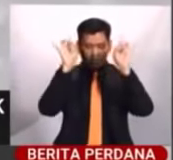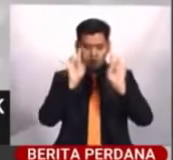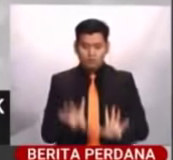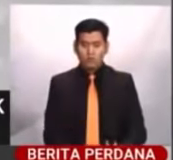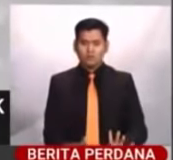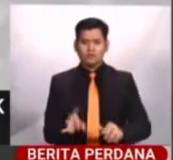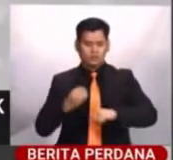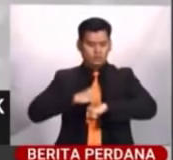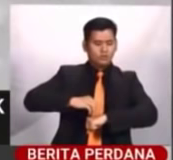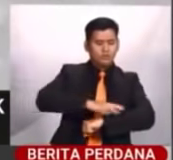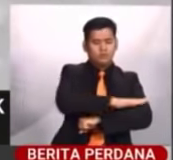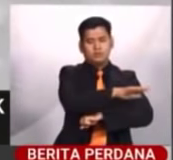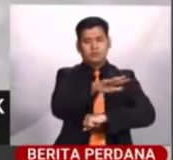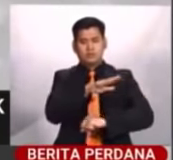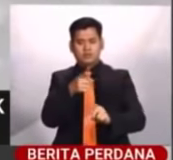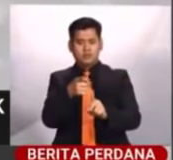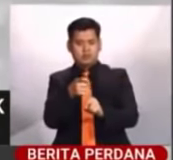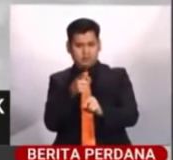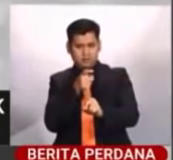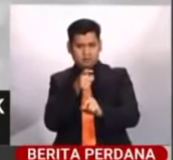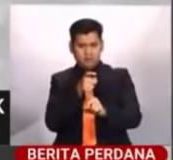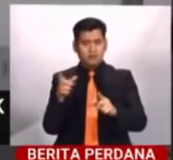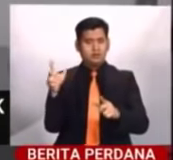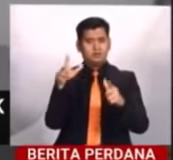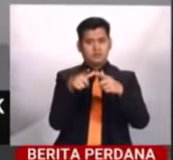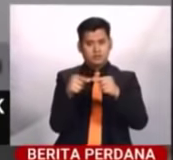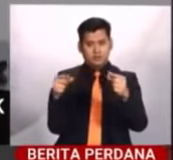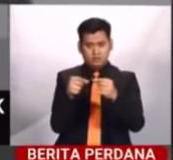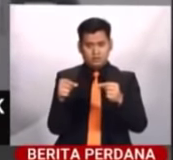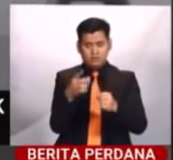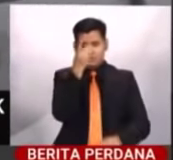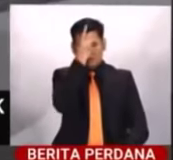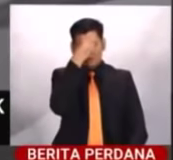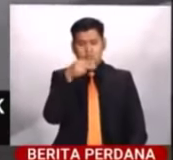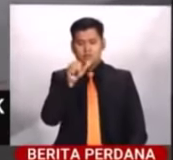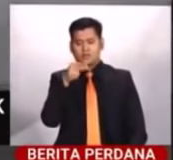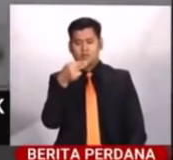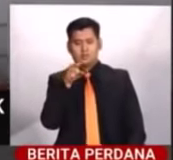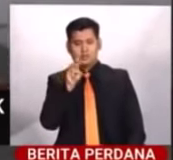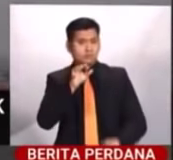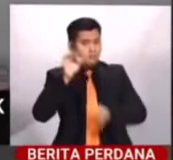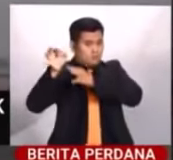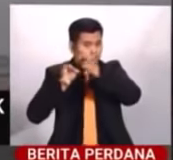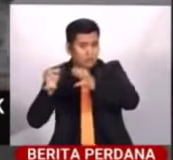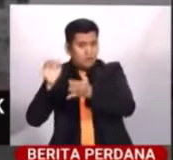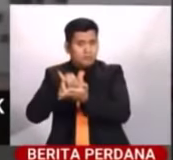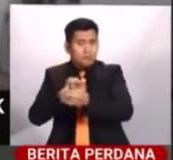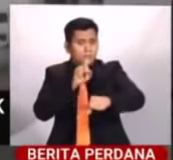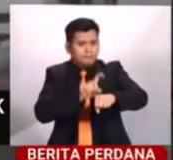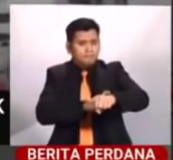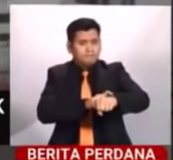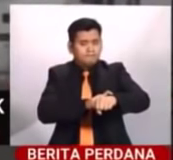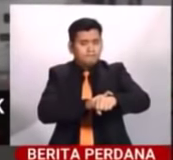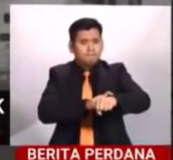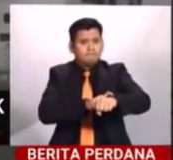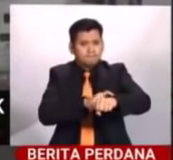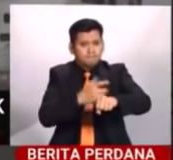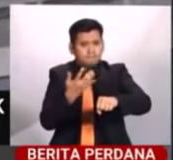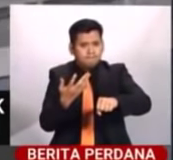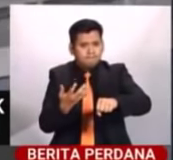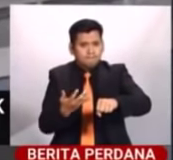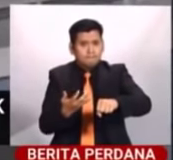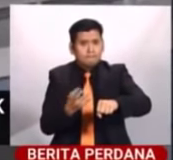wabak oleh pihak berkuasa Jepun. Datuk Nur Hisham menjelaskan perkara itu ketika